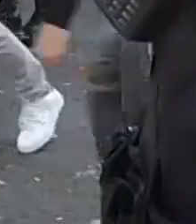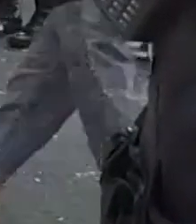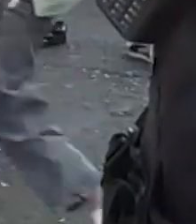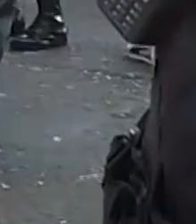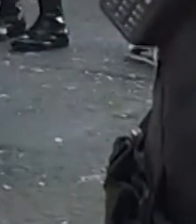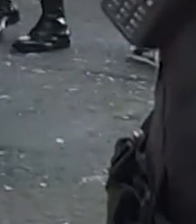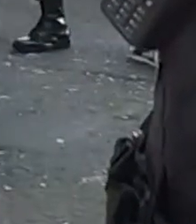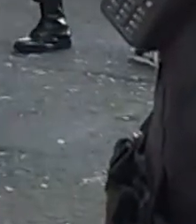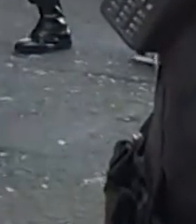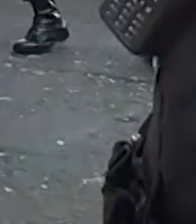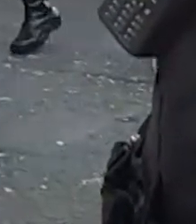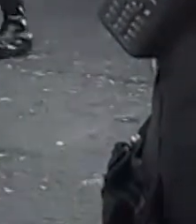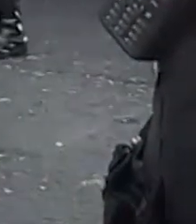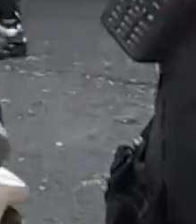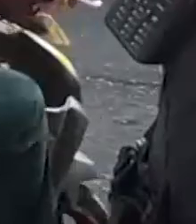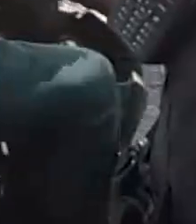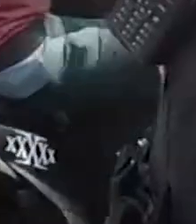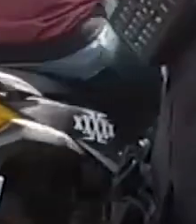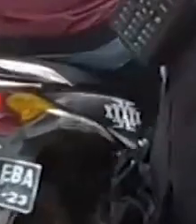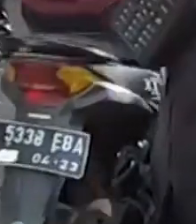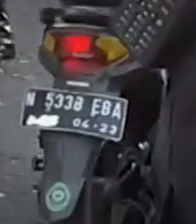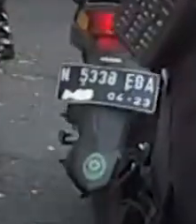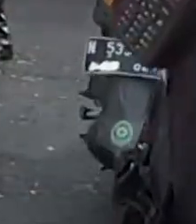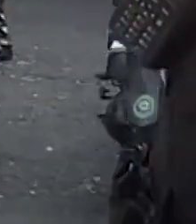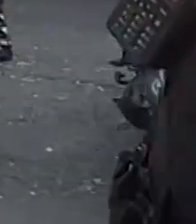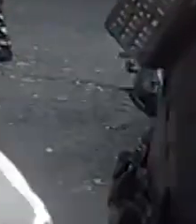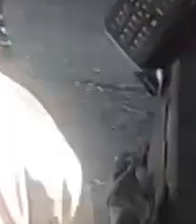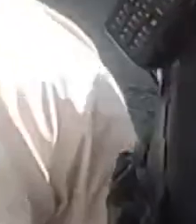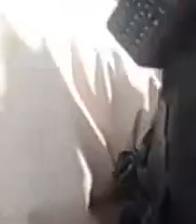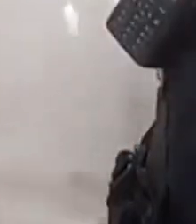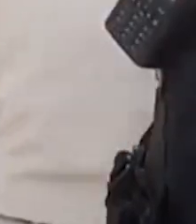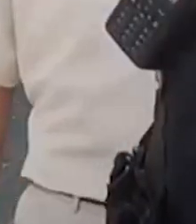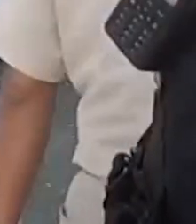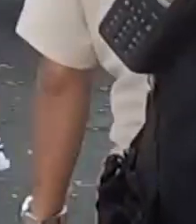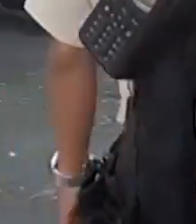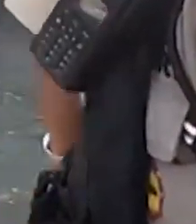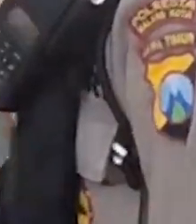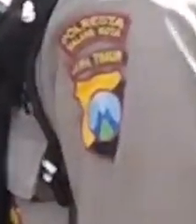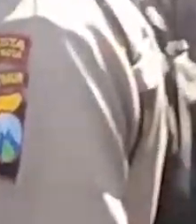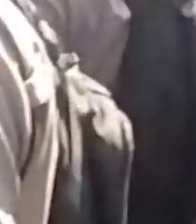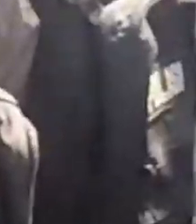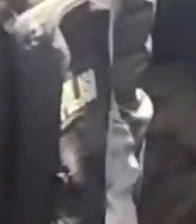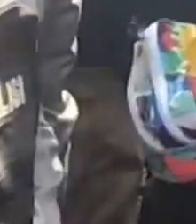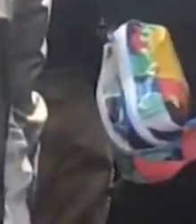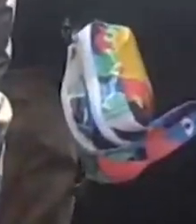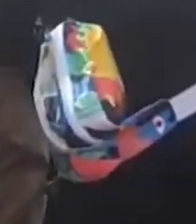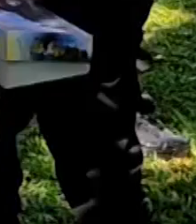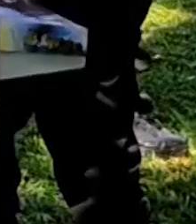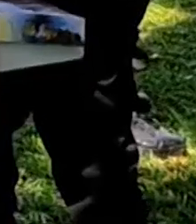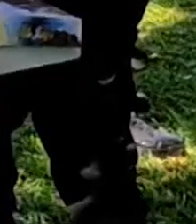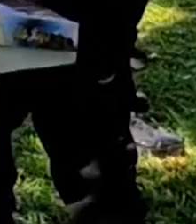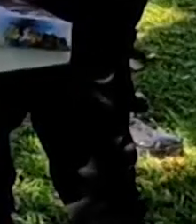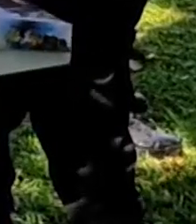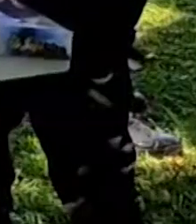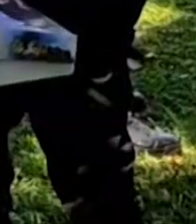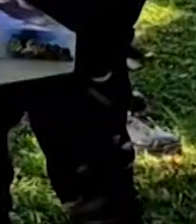pelaku kekerasan seksual di sekolah SPI Batu, Jawa Timur. Sidang ke-21 ini berlangsung selama